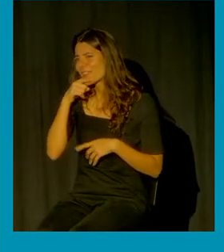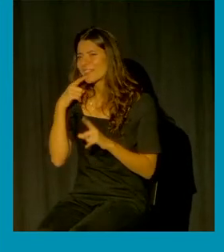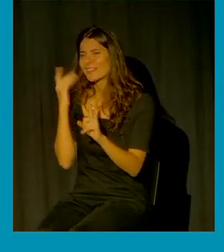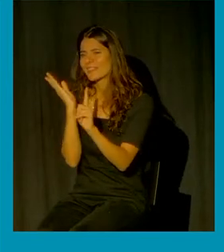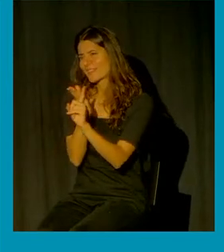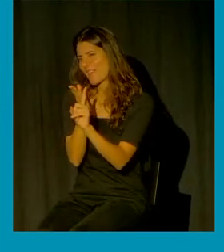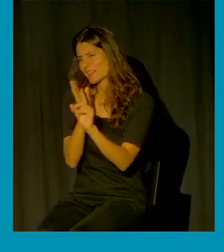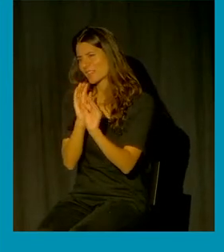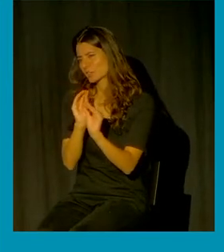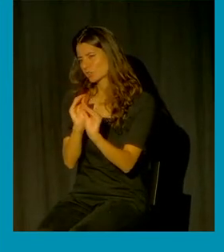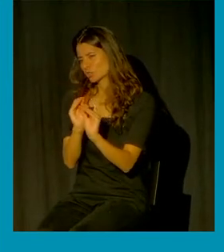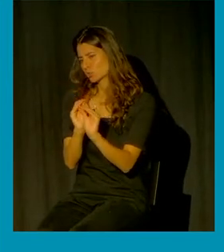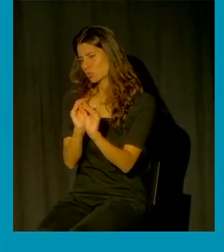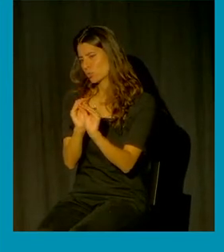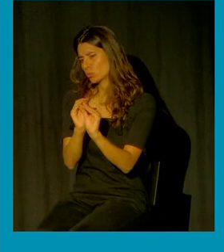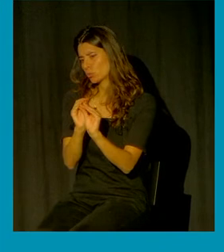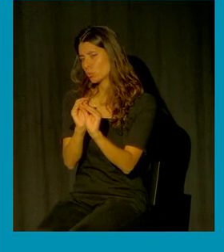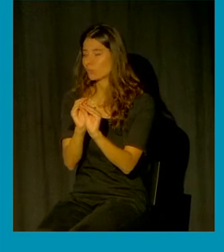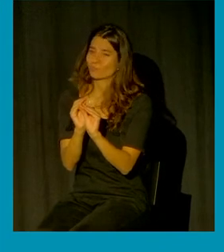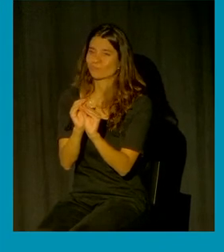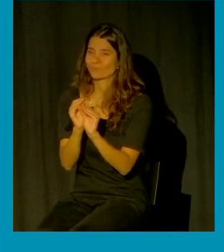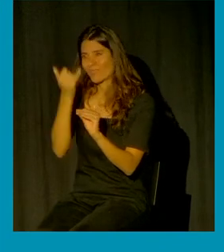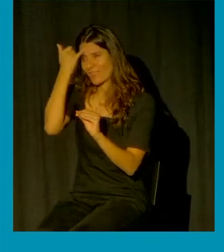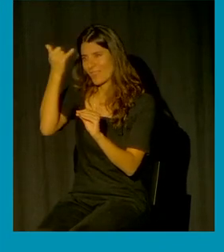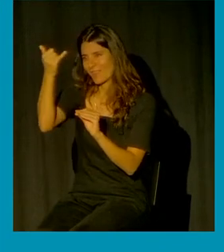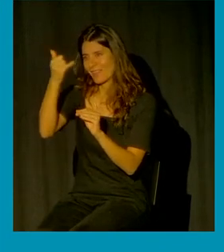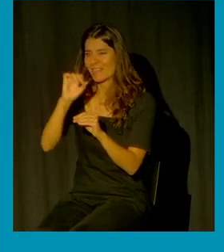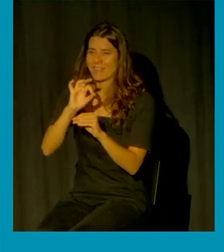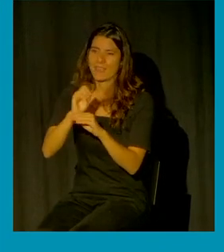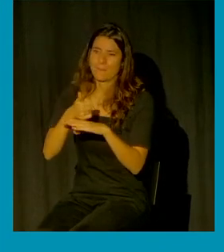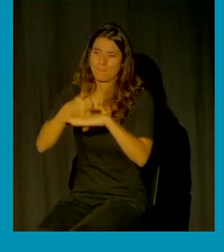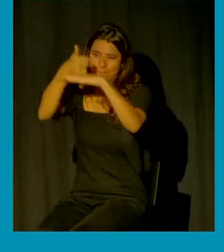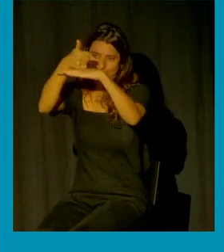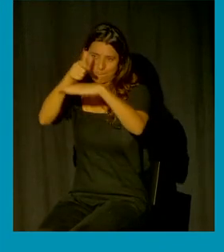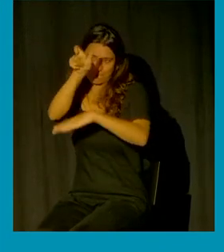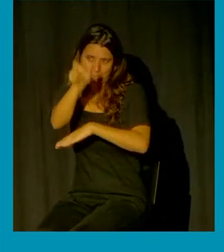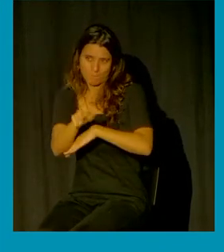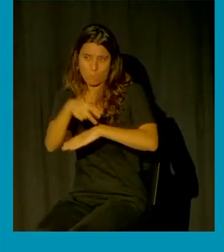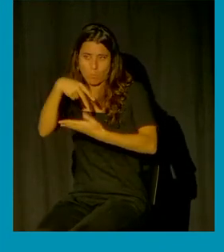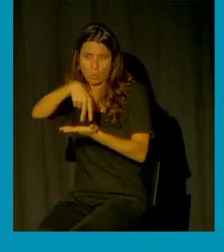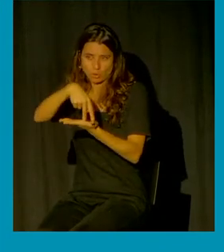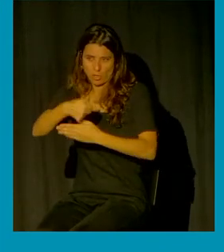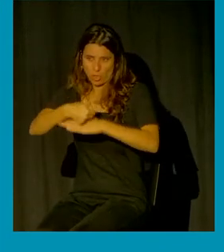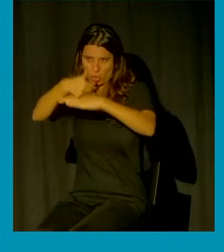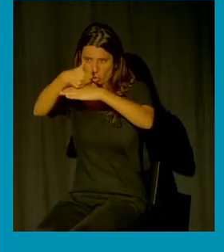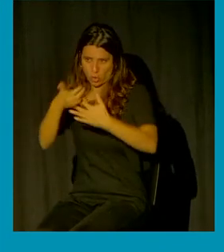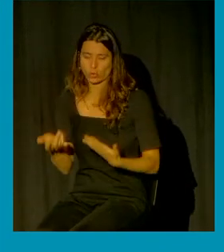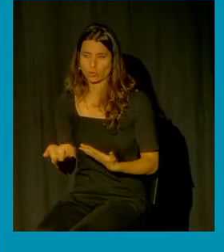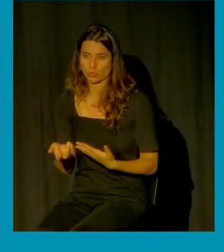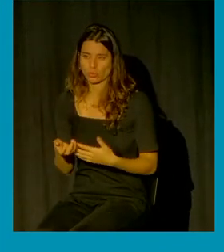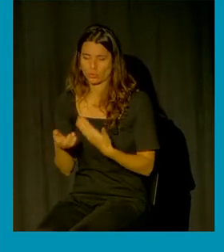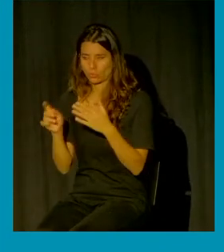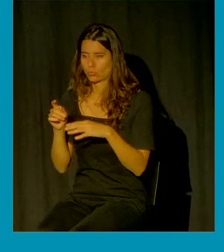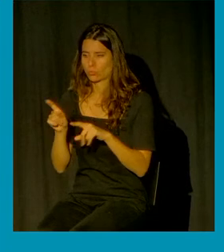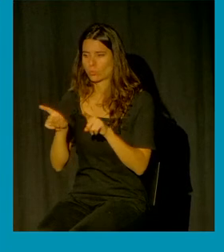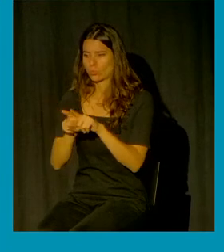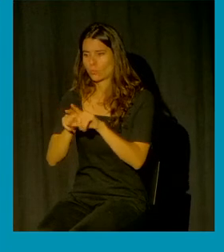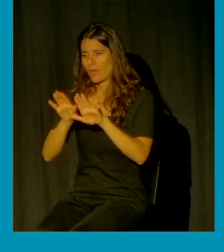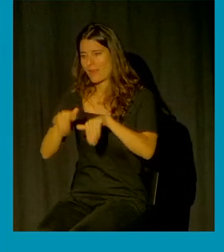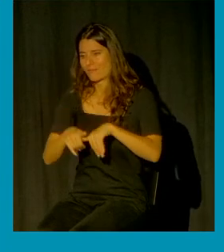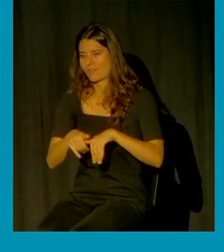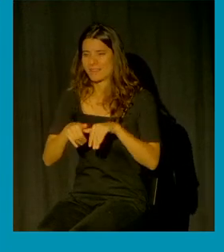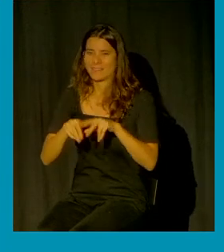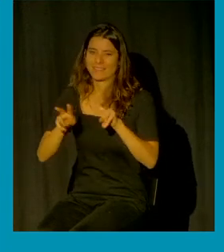exposició quedi limitada a una qüestió de prestigi o una qüestió de reputació o d'honorabilitat